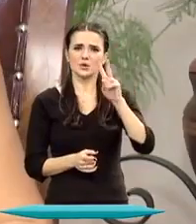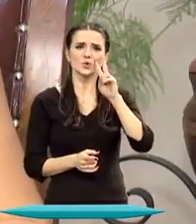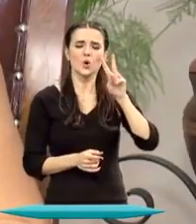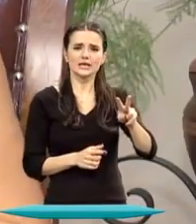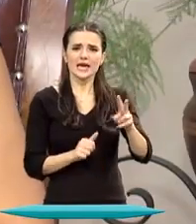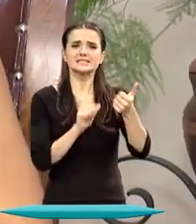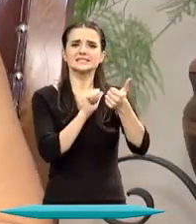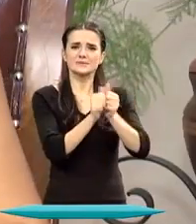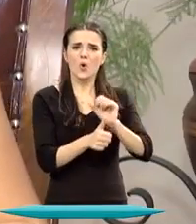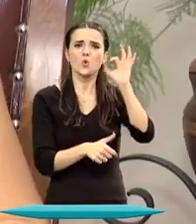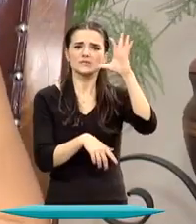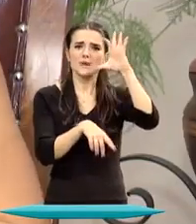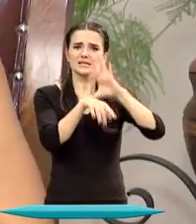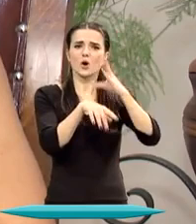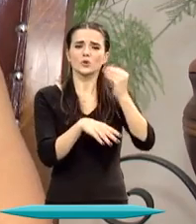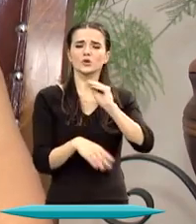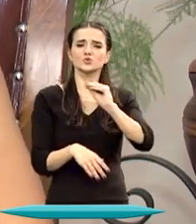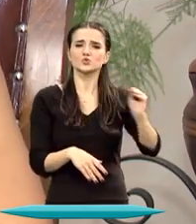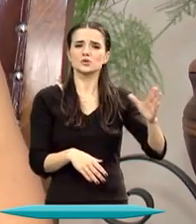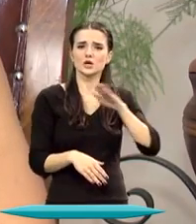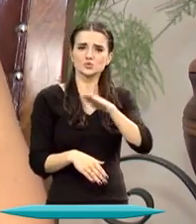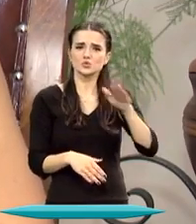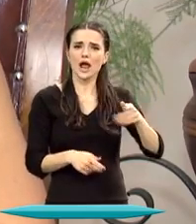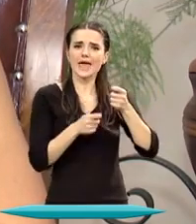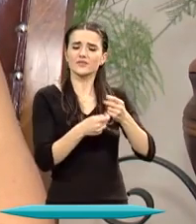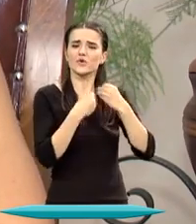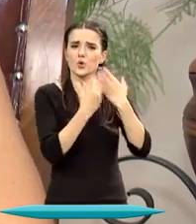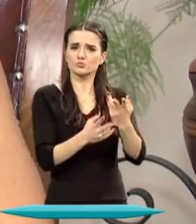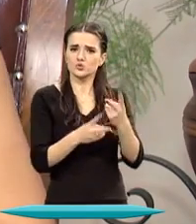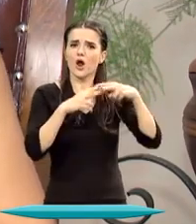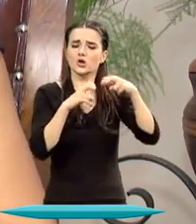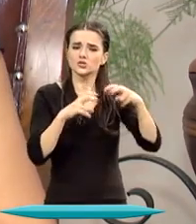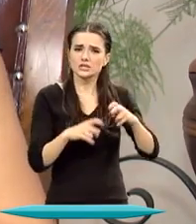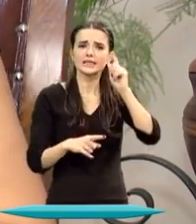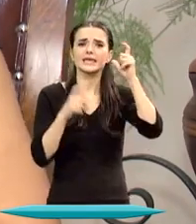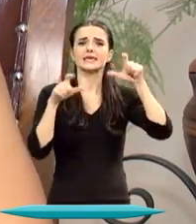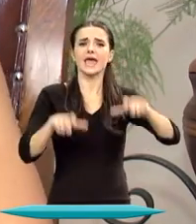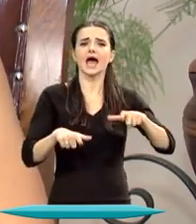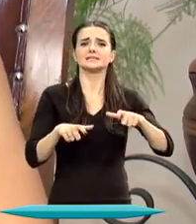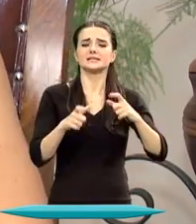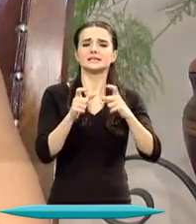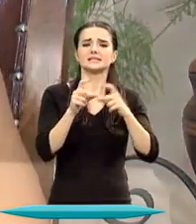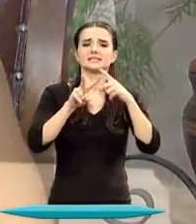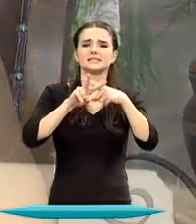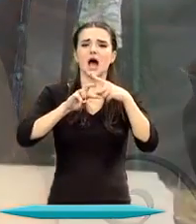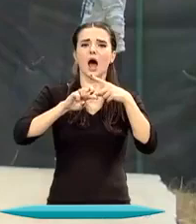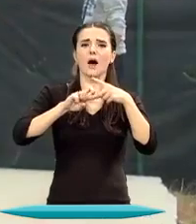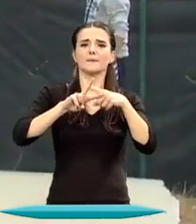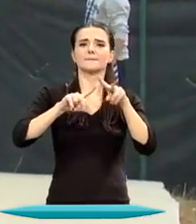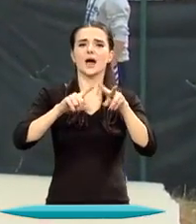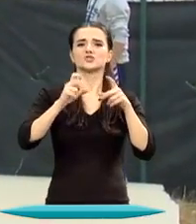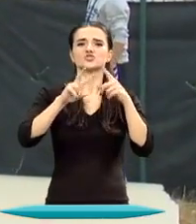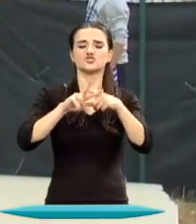Bir gün gördük ki sporla otistik çocuklar eğitilebiliyormuş. Araştırdık. O zaman tek Sapanca'da var. Sapanca'ya